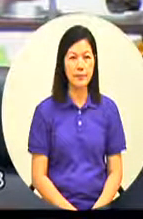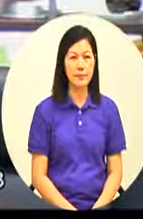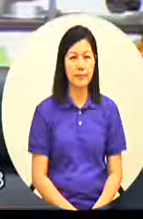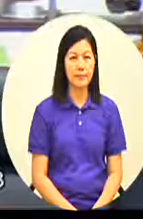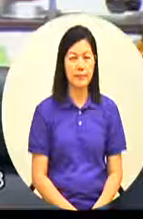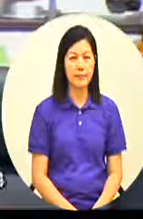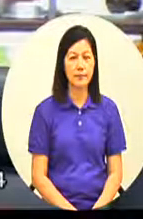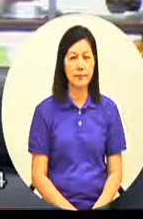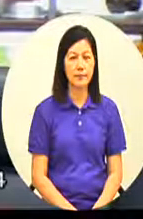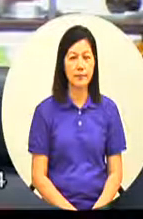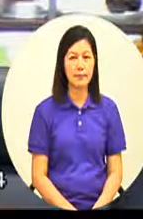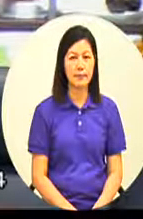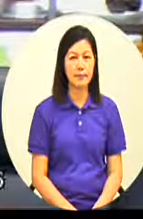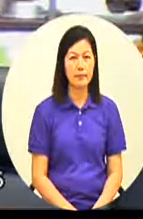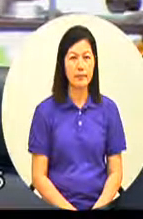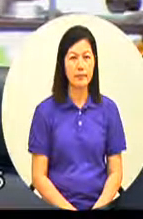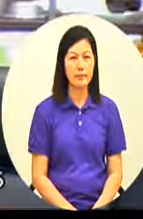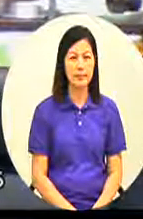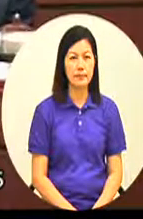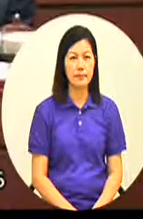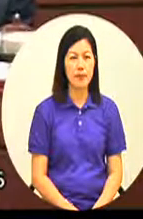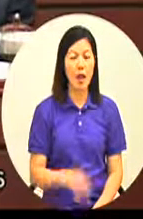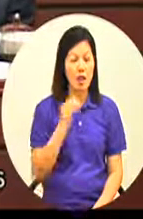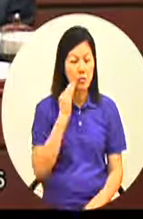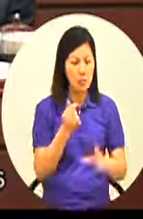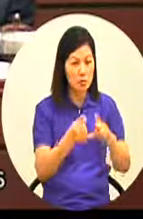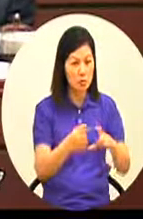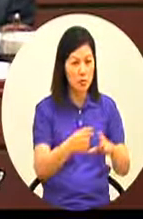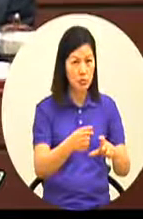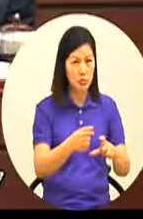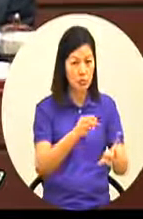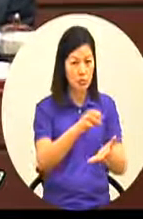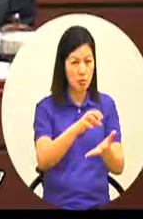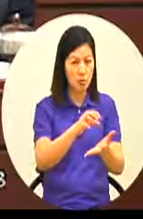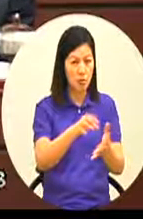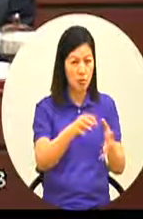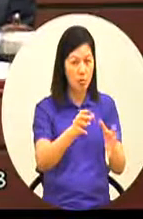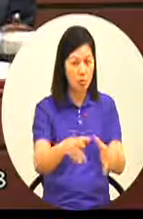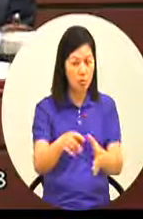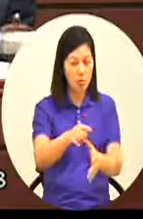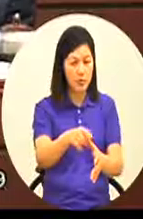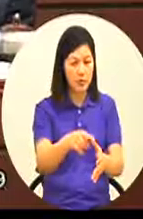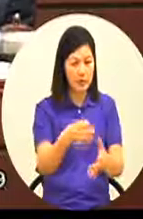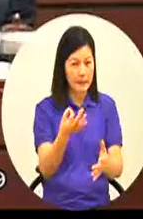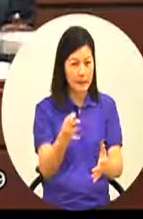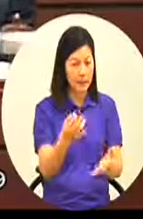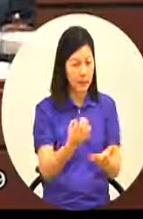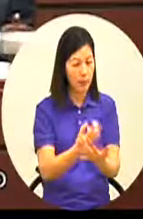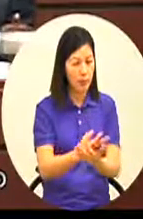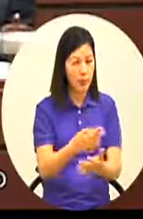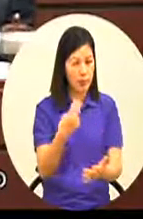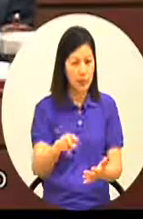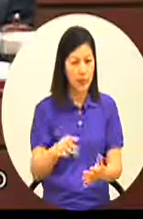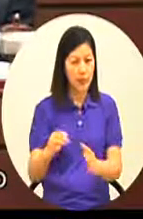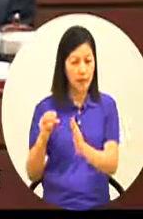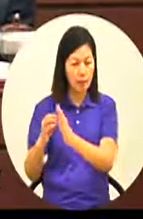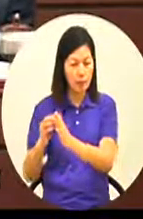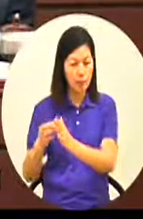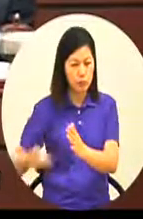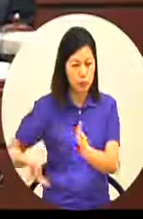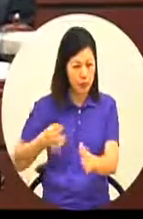哎，啊，而且当然如果地区。有些区在办的时候，坦白讲，他们不够，但是我们会用我们局的一些经费